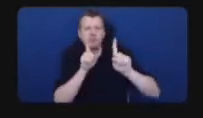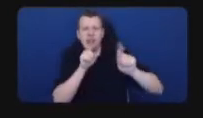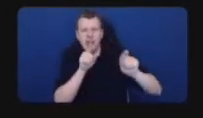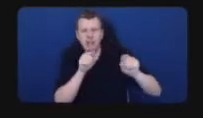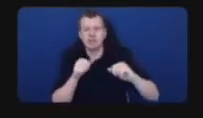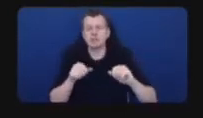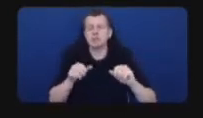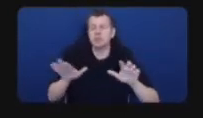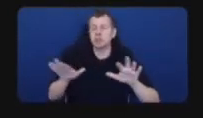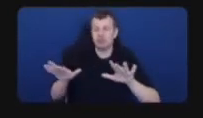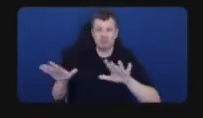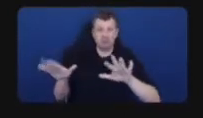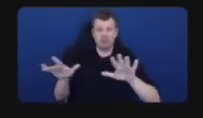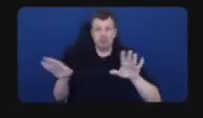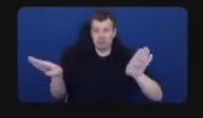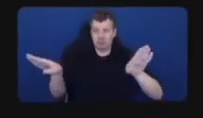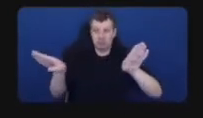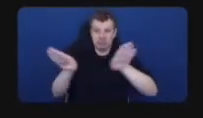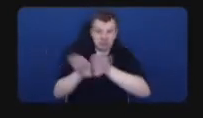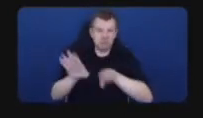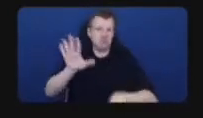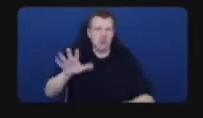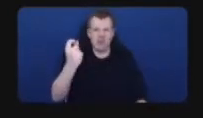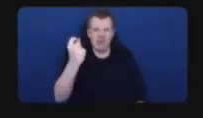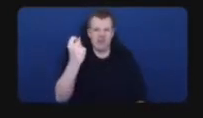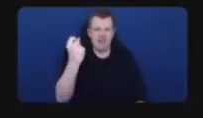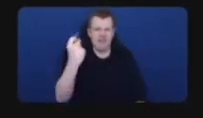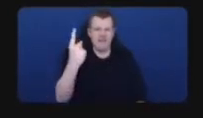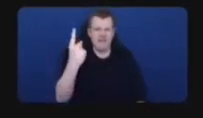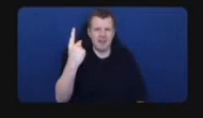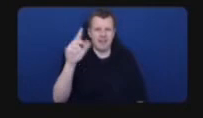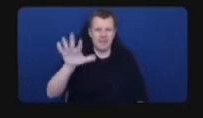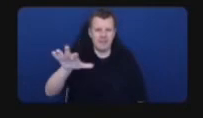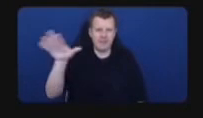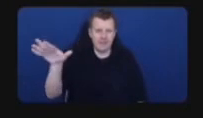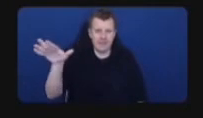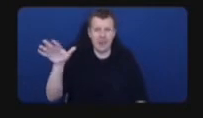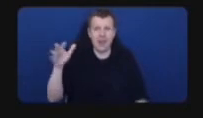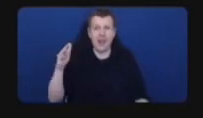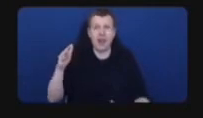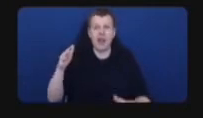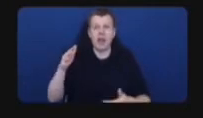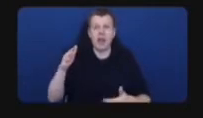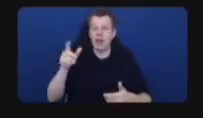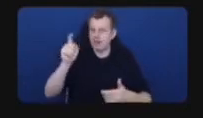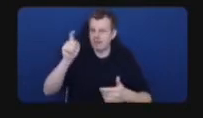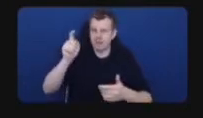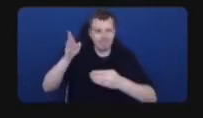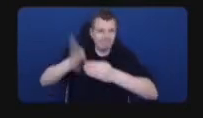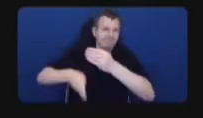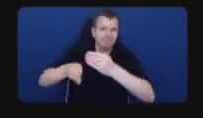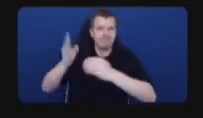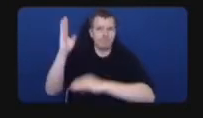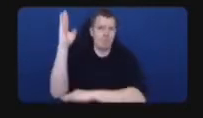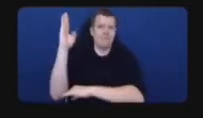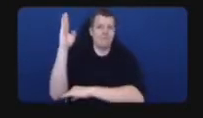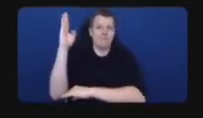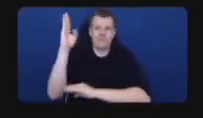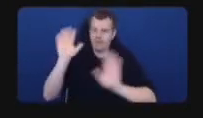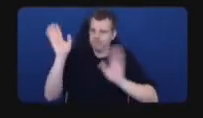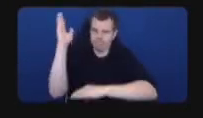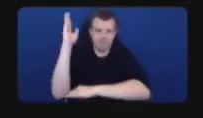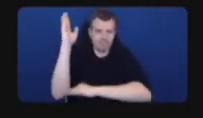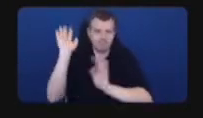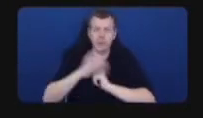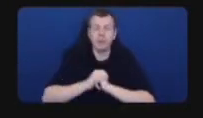会有一些问答的一些时间。我们在11:50左右会说完，因为我们安排是